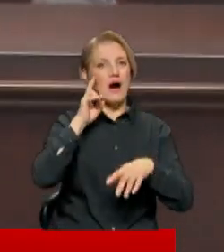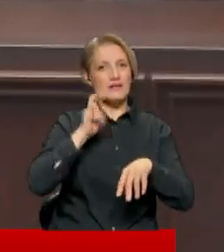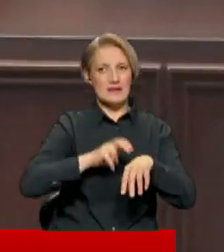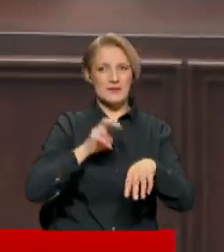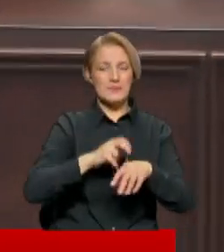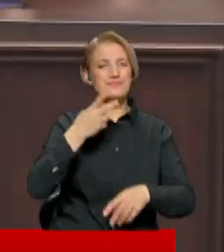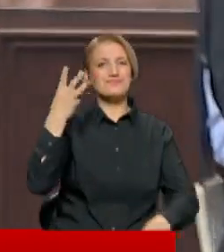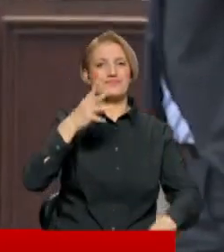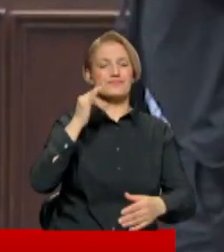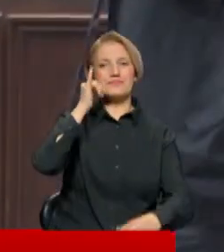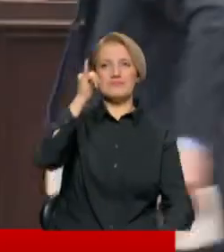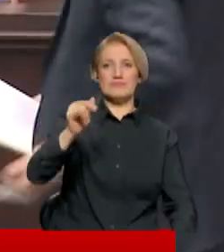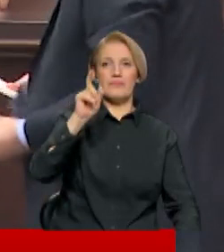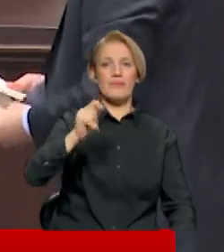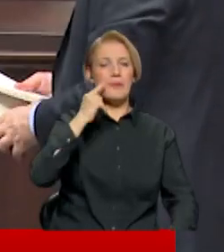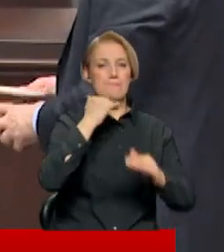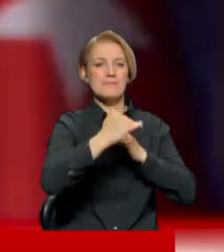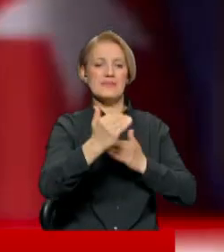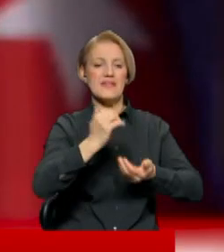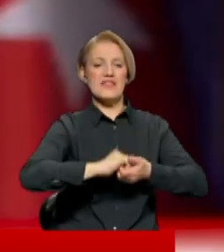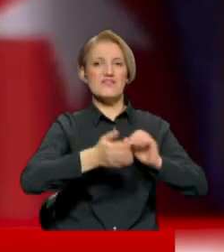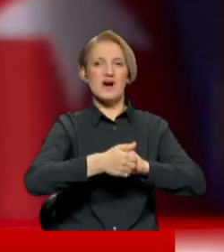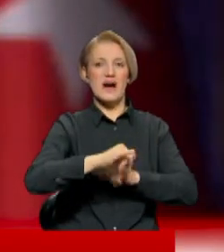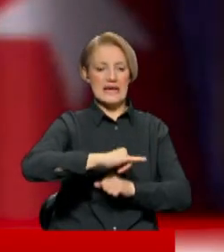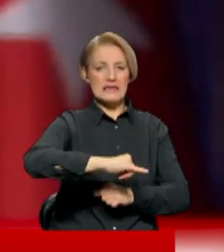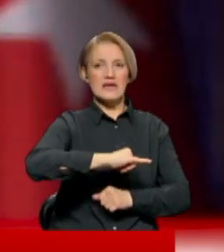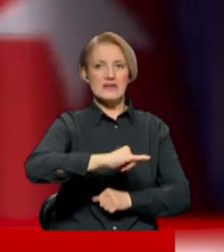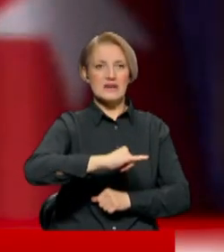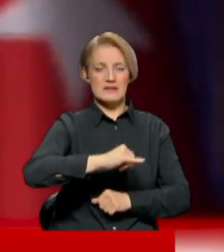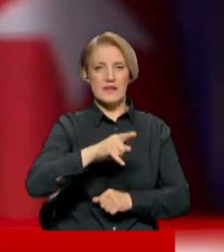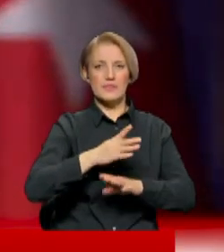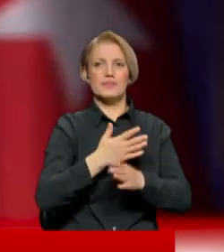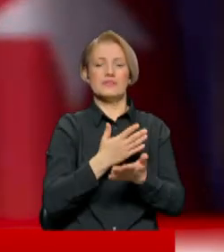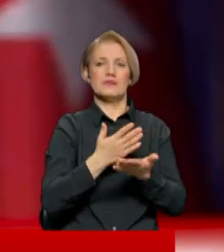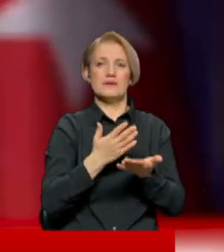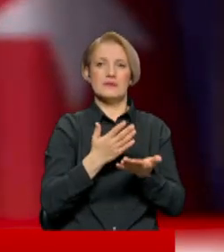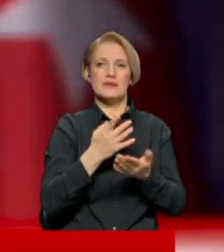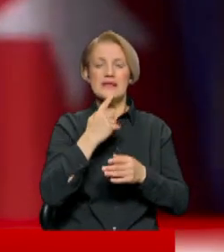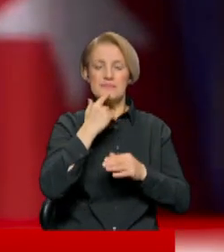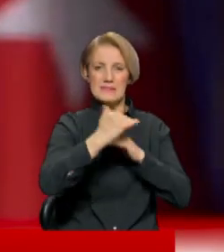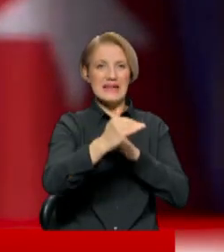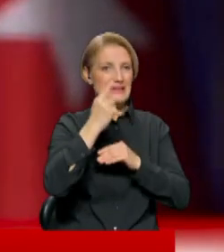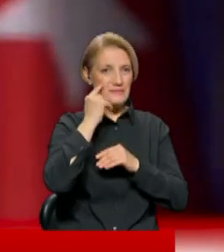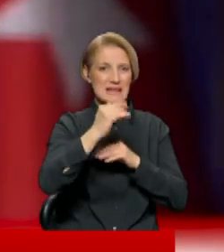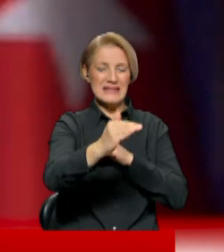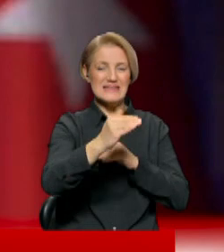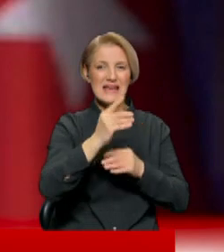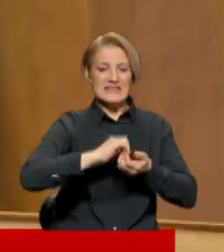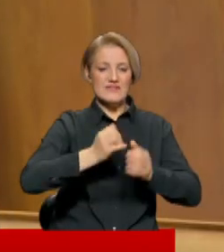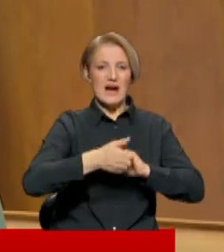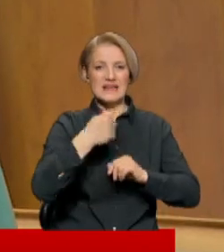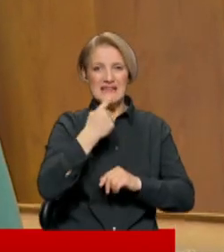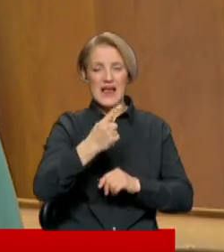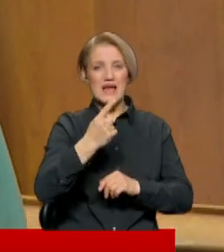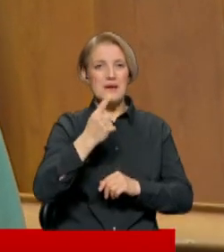millet ittifakı yakında dağılacak iddiasında bulundu millet ittifakı diyerek orada da millete ihanet ediyorlar